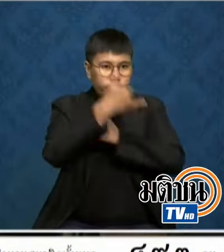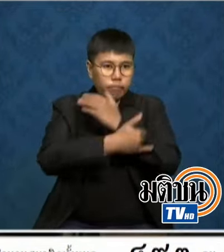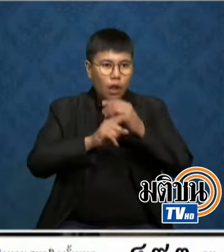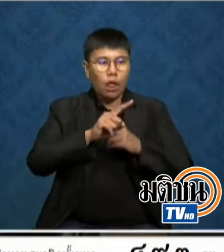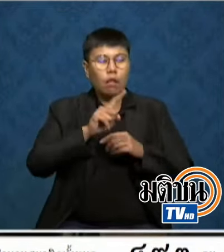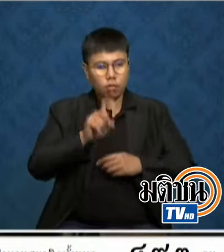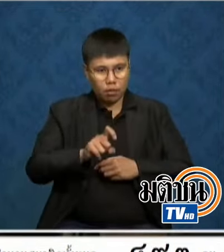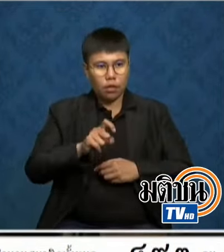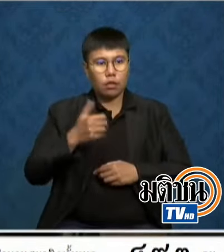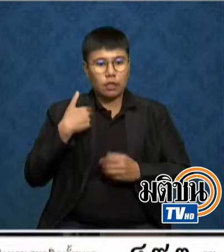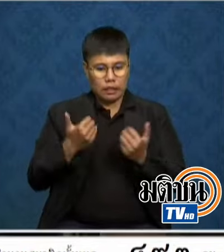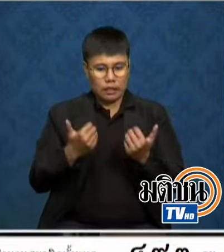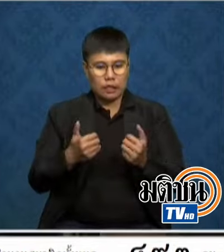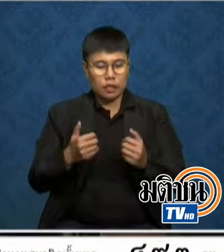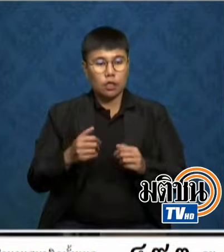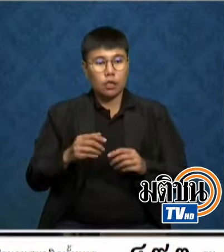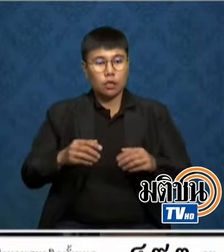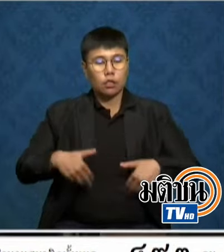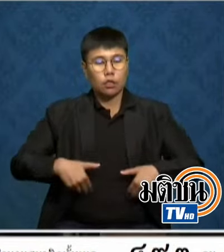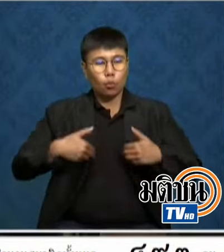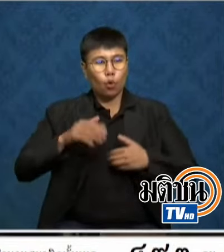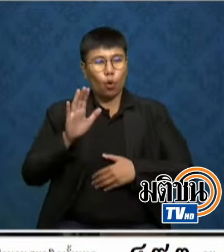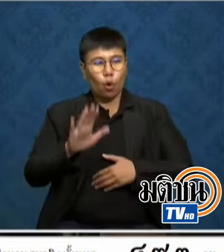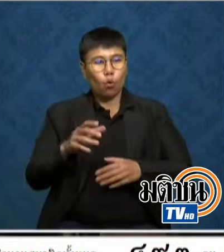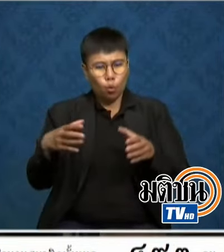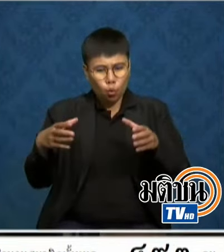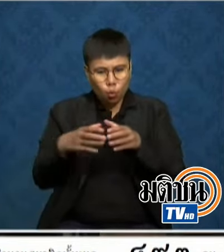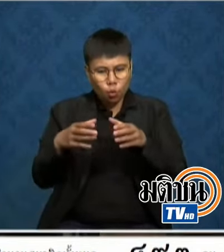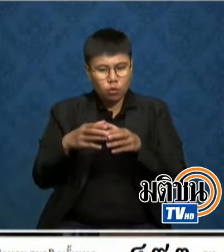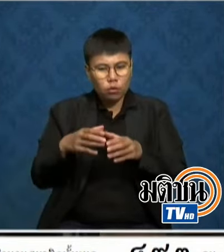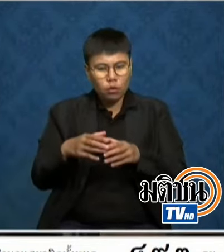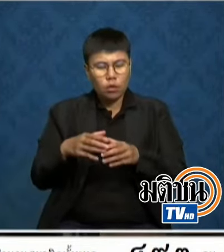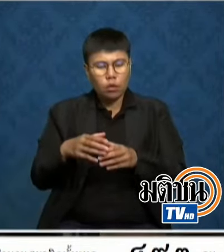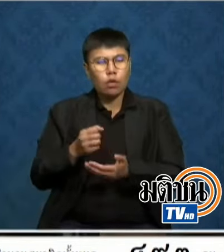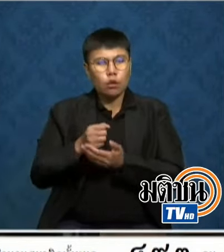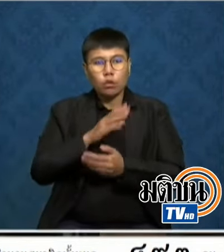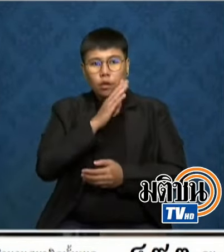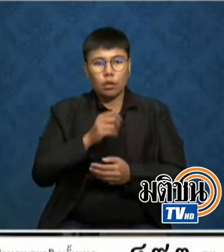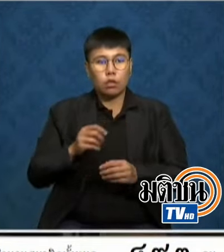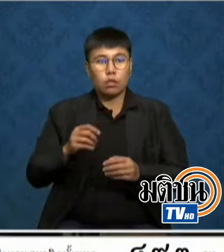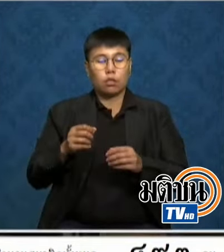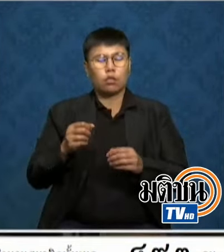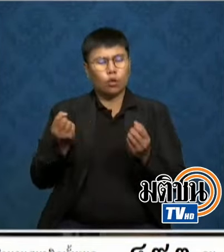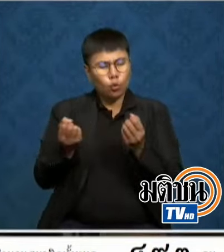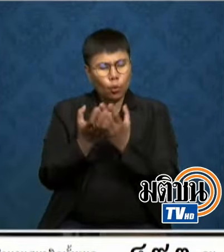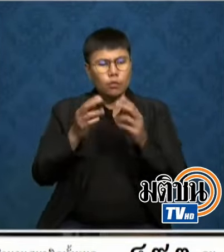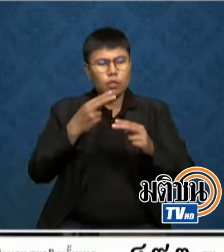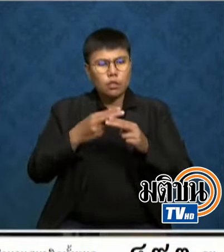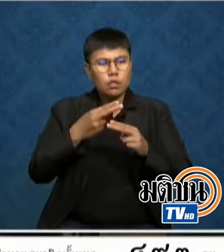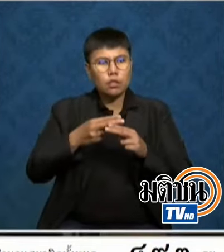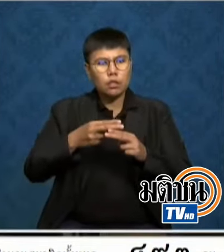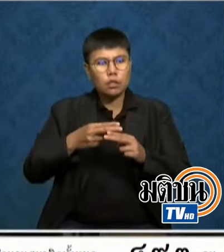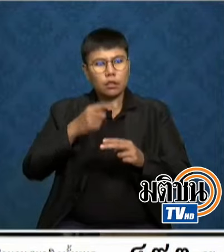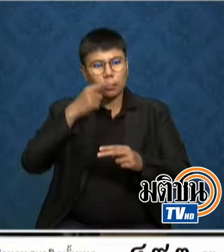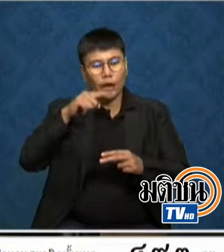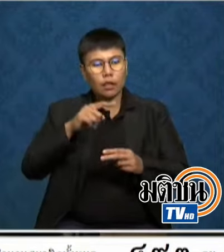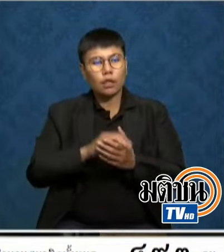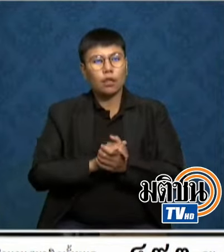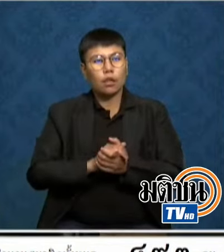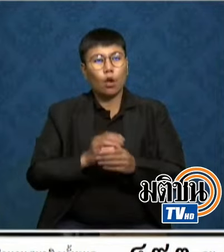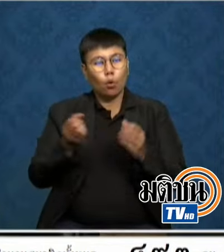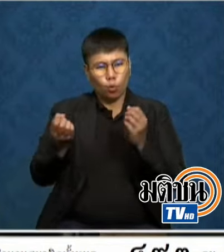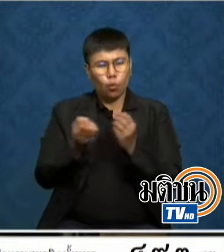คนหนึ่งอยู่ในมือท่านคณะรัฐมนตรีทั้งหมดเรียบร้อยแล้วแต่ชีวิตคนคนนี้ได้กระทบต่อชื่อเสียงของประเทศไทยในเวทีระหว่างประเ